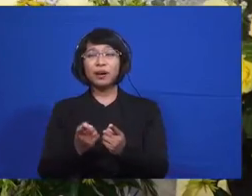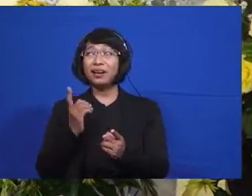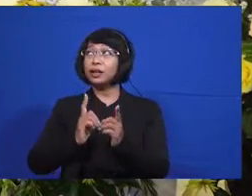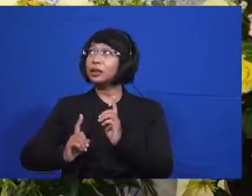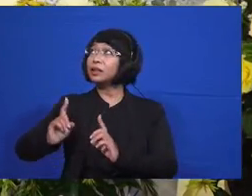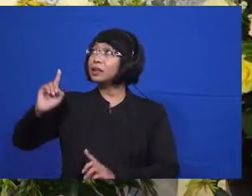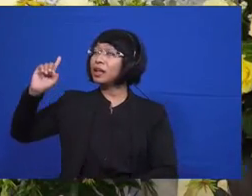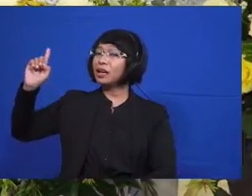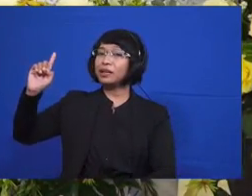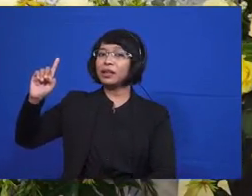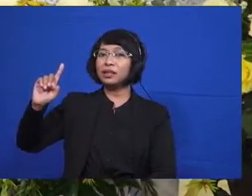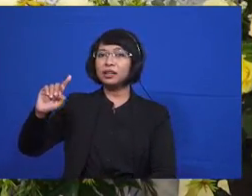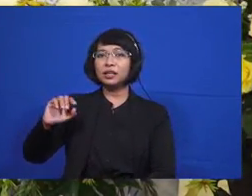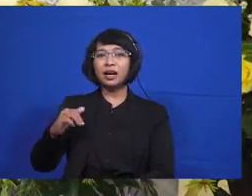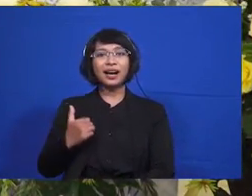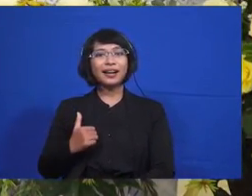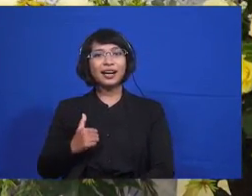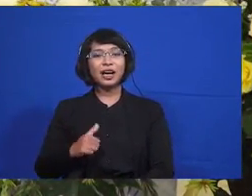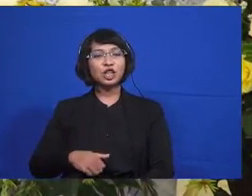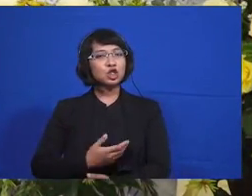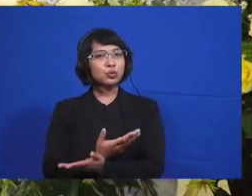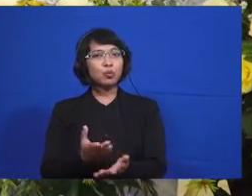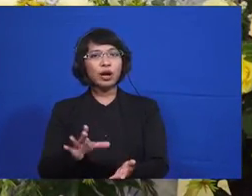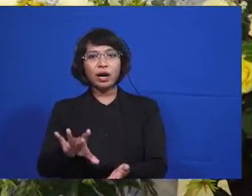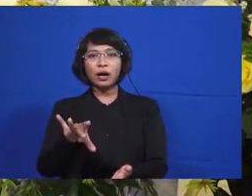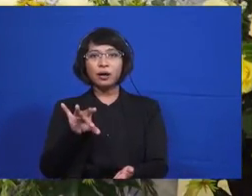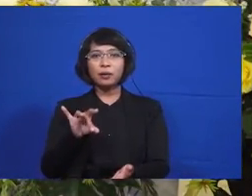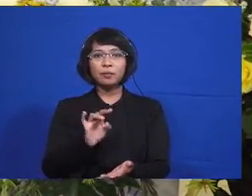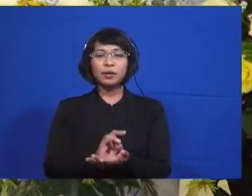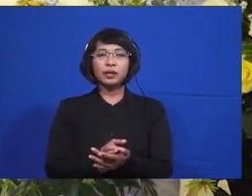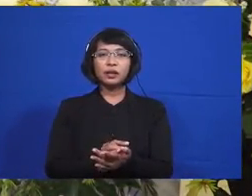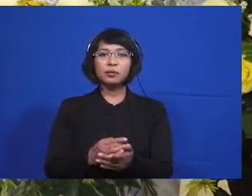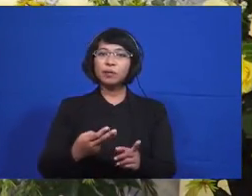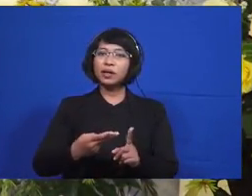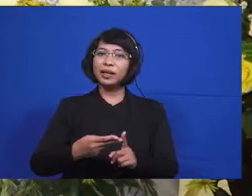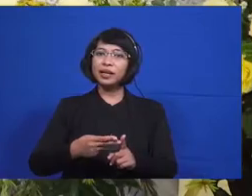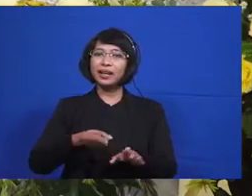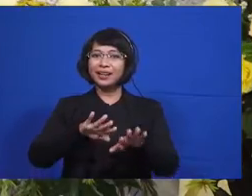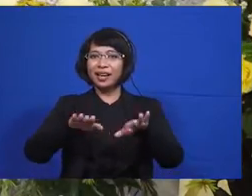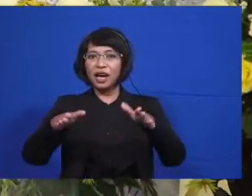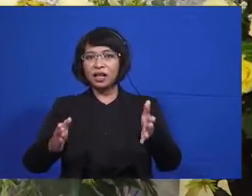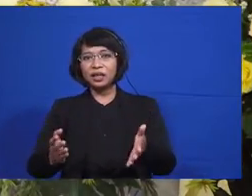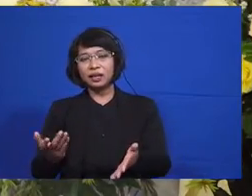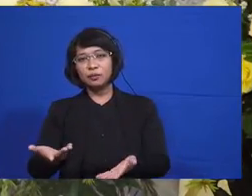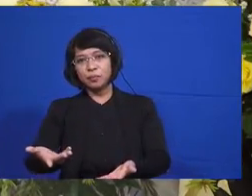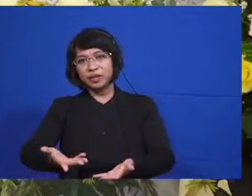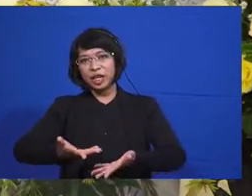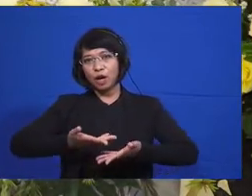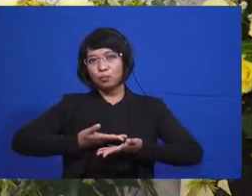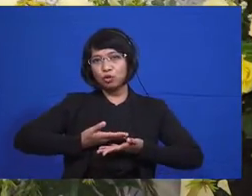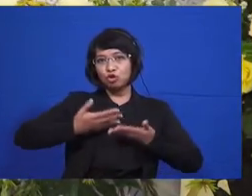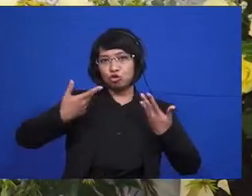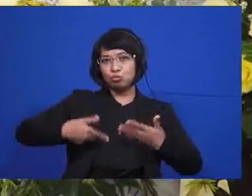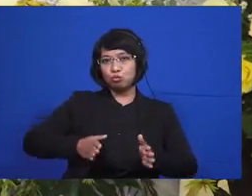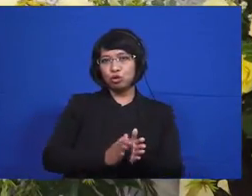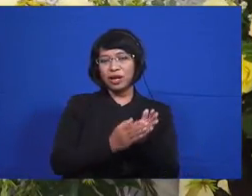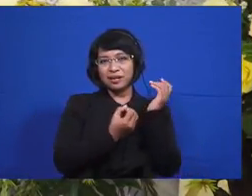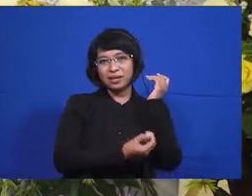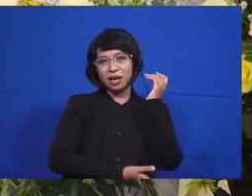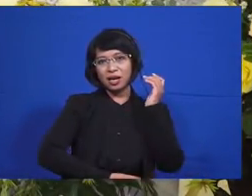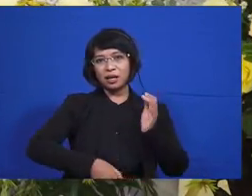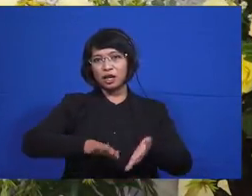ilahimu, agar semua yang mengambil bagian dari altar ini dengan menyambut tubuh dan darah tersuci